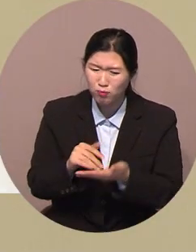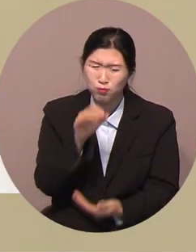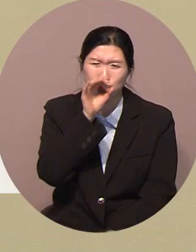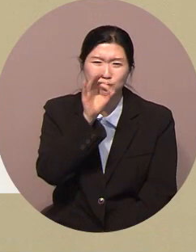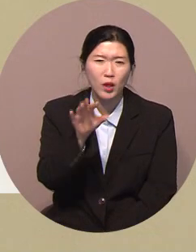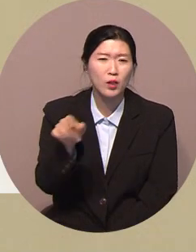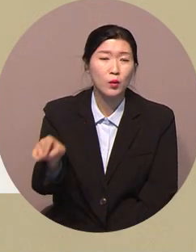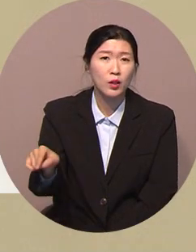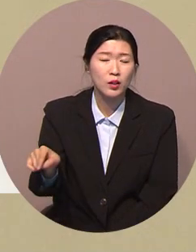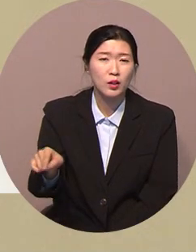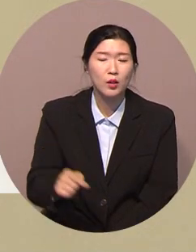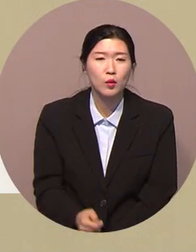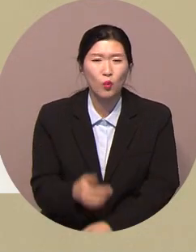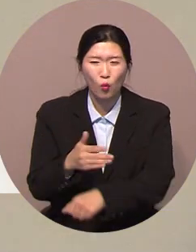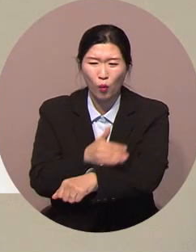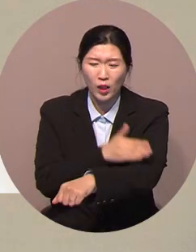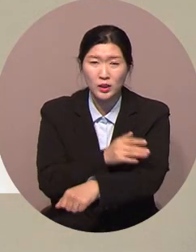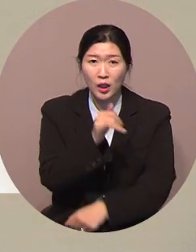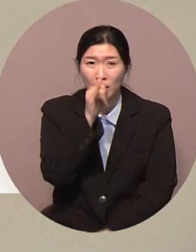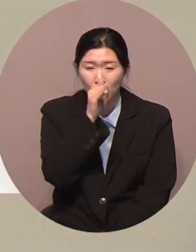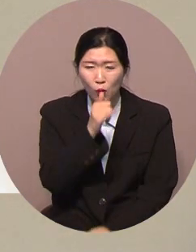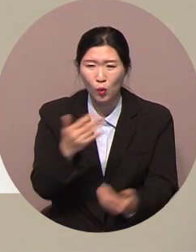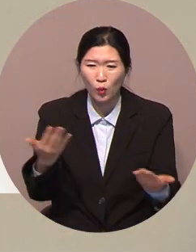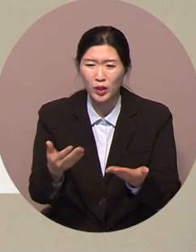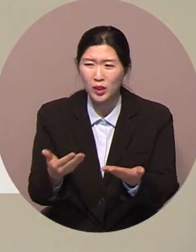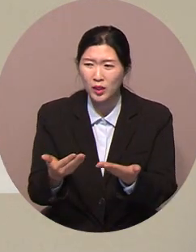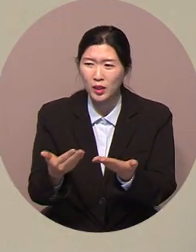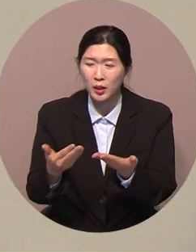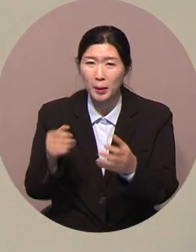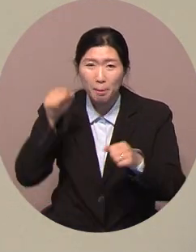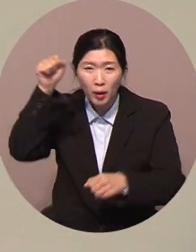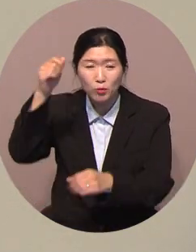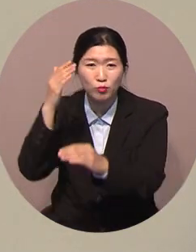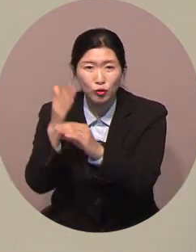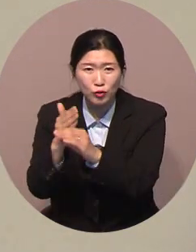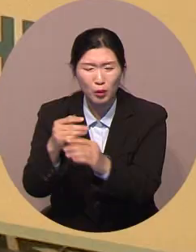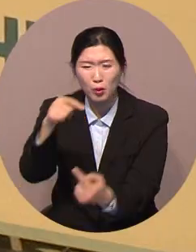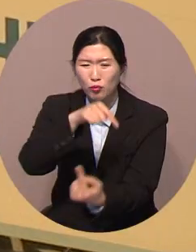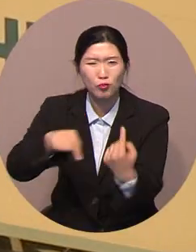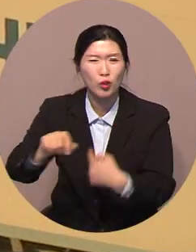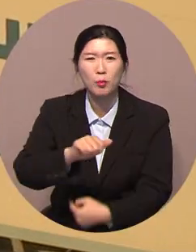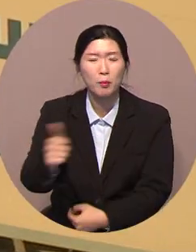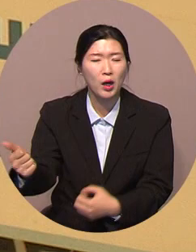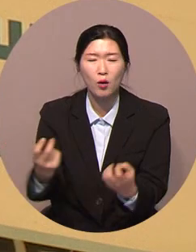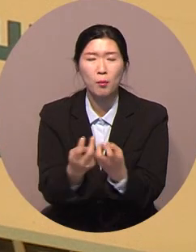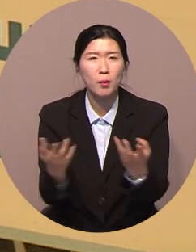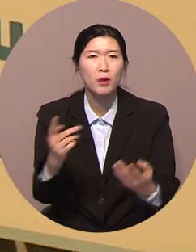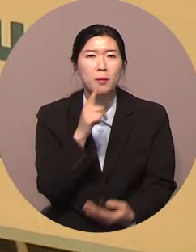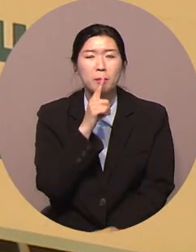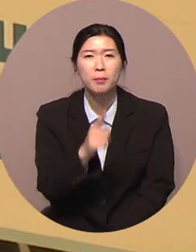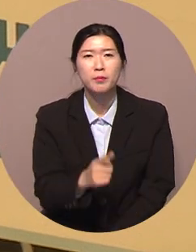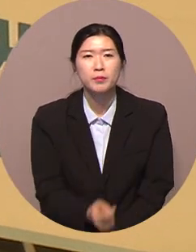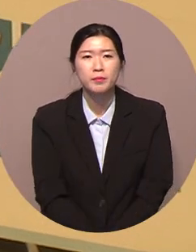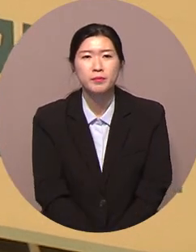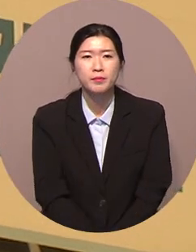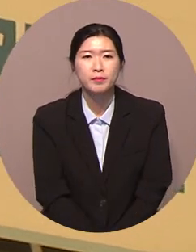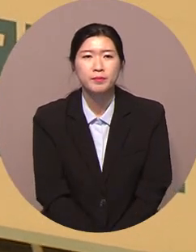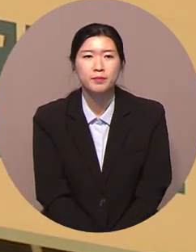요구하고 있고 부분파업으로 전체 공정이 멈춘 상태라며 직장 폐쇄가 불가피했다고